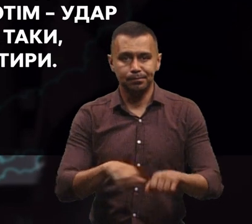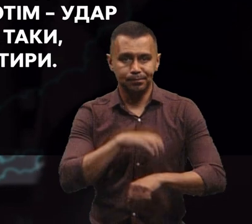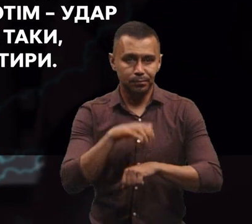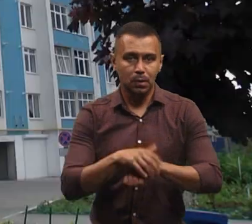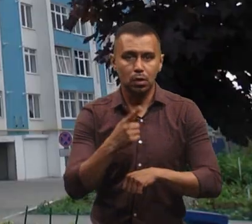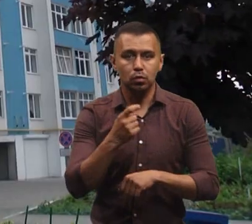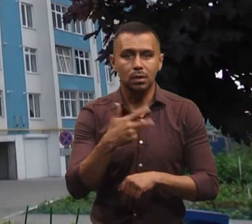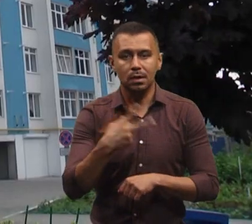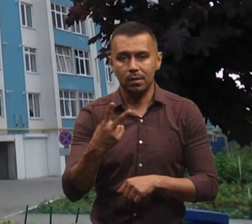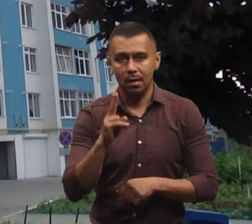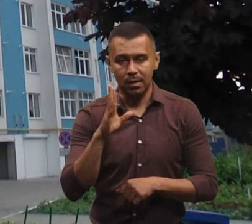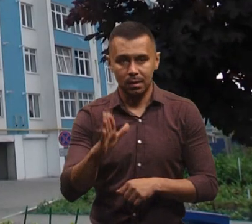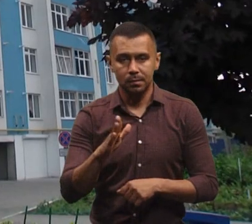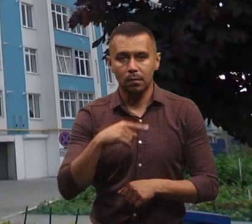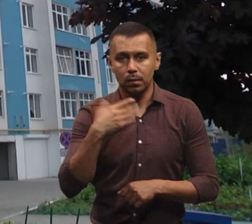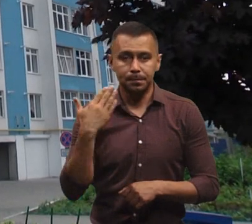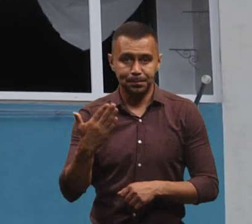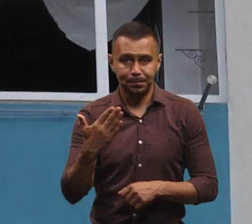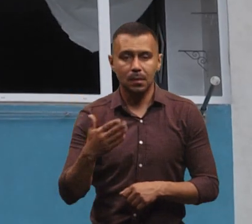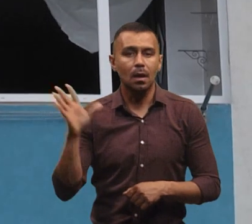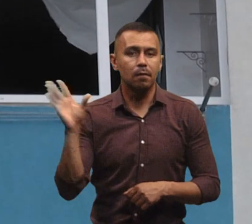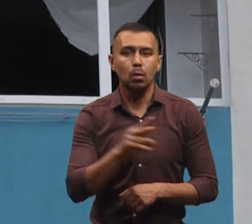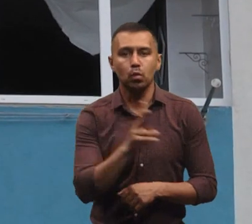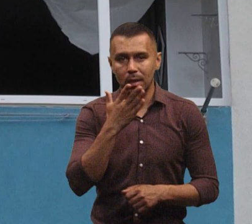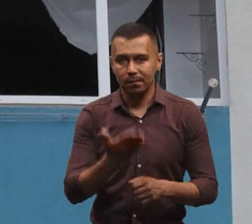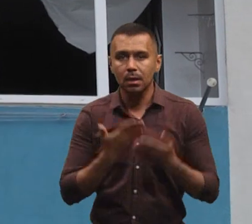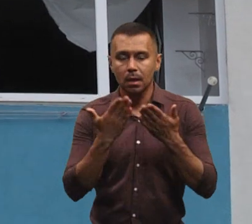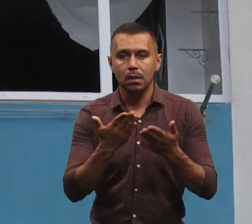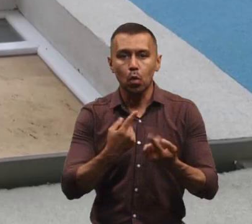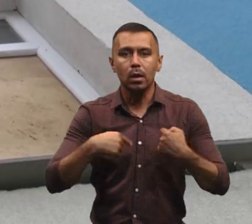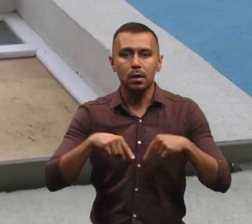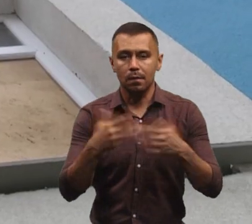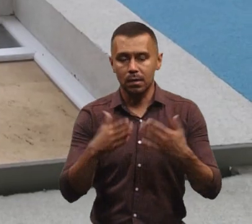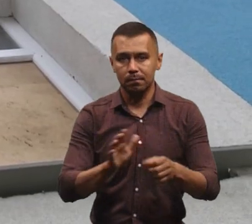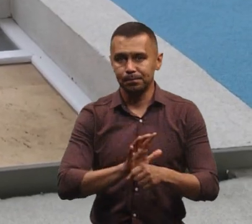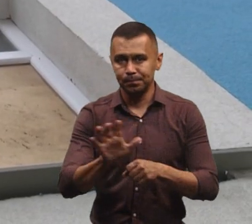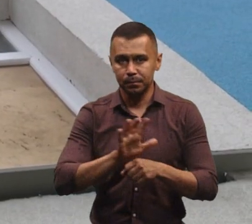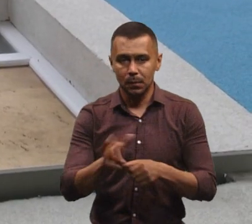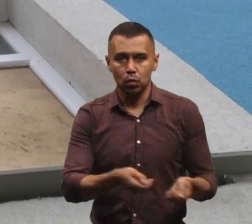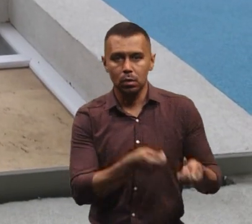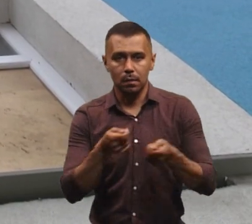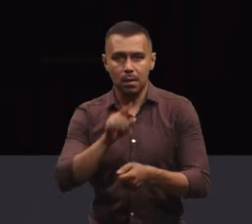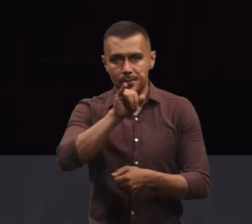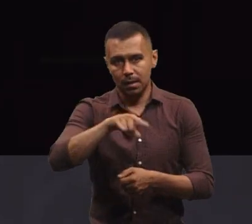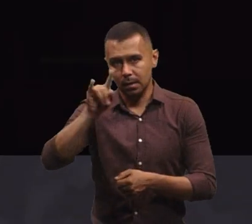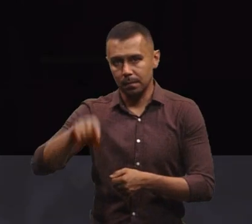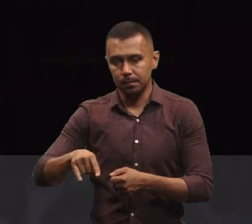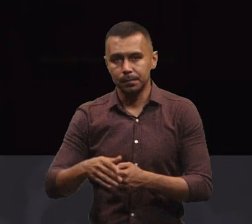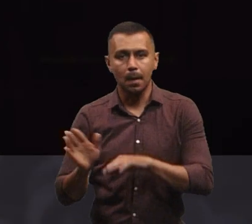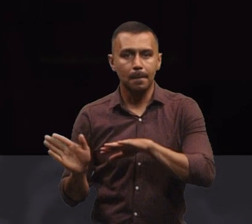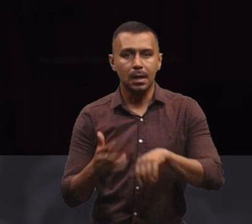квартири. За словами Віктора Науменка, всім, хто звертався, організація вже виготовила та доставила вікна.